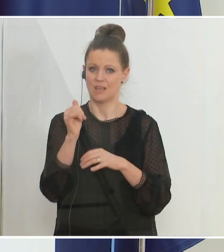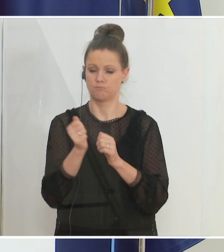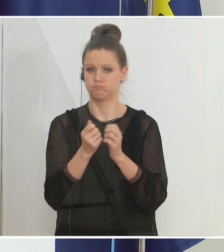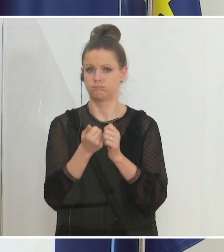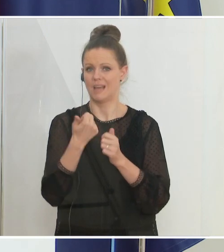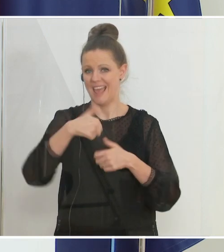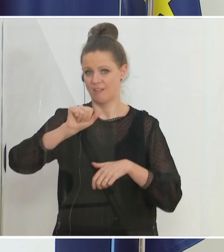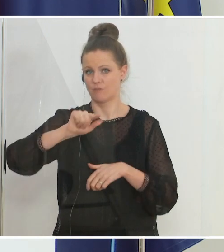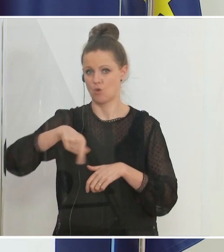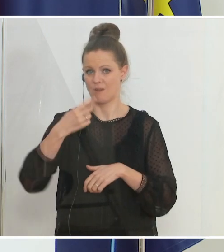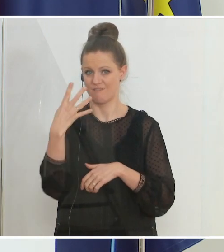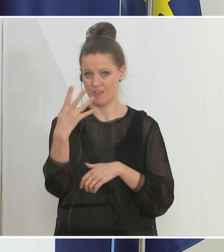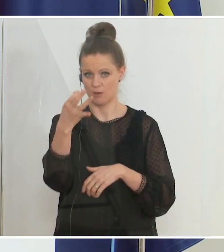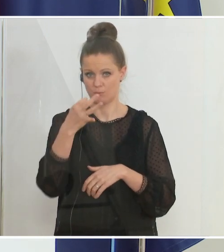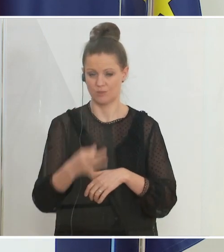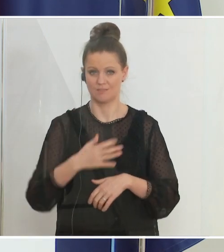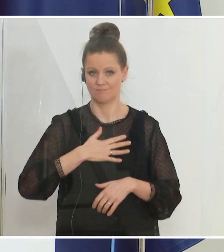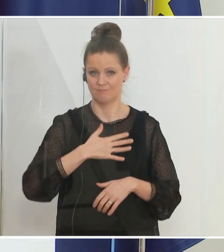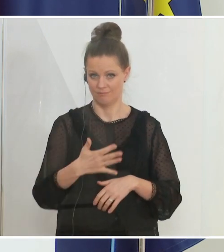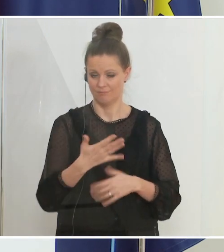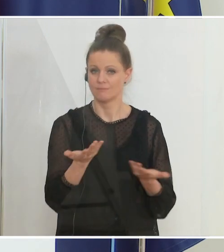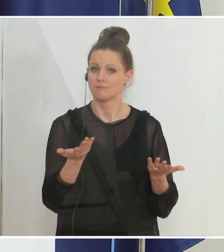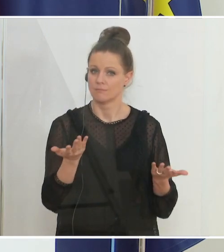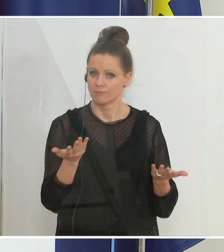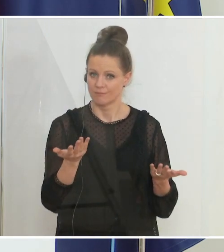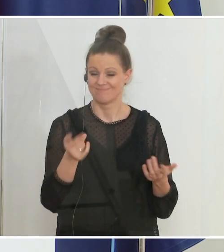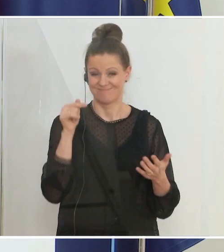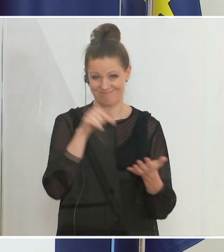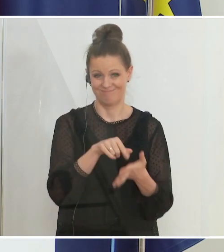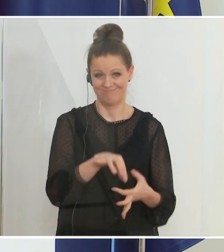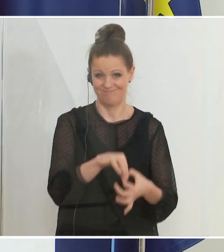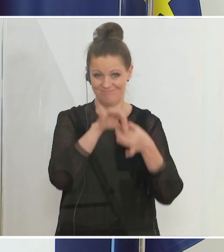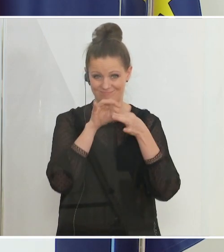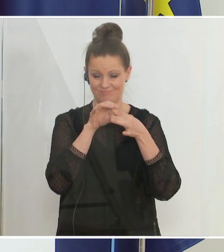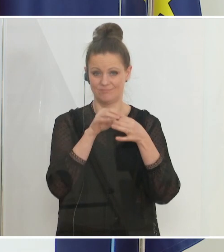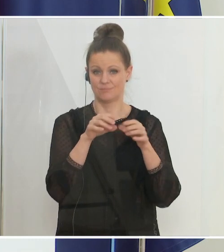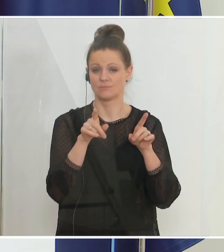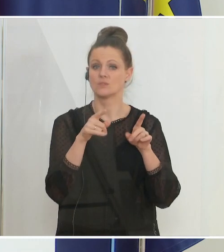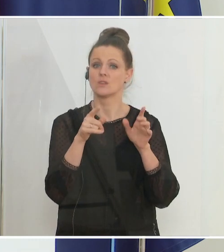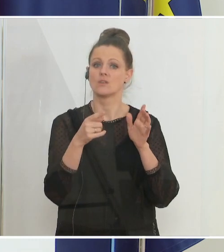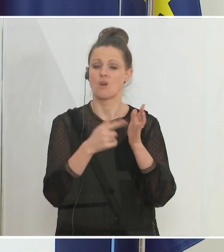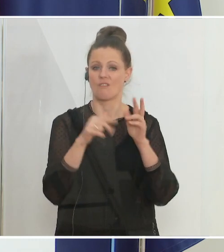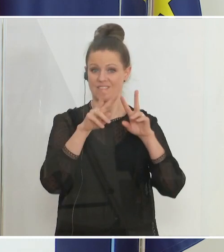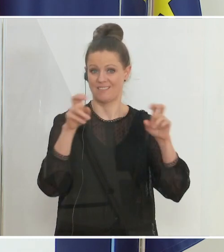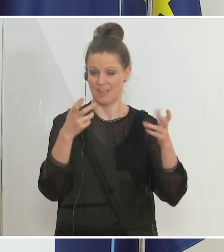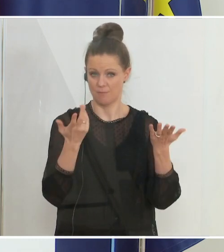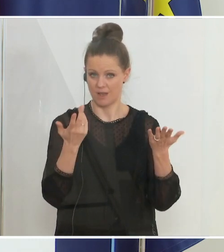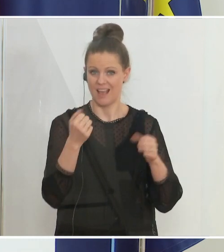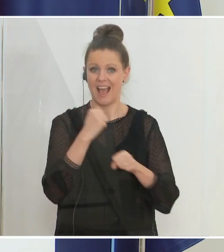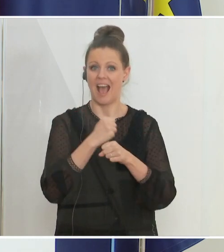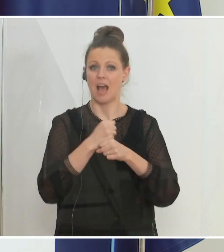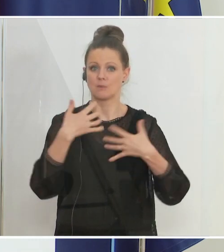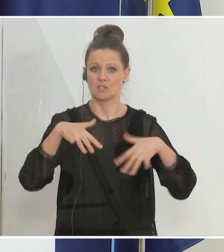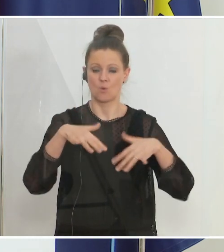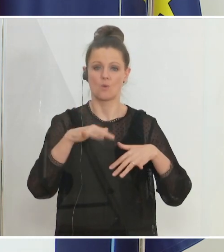bei 11,4%. Allerdings, und das ist der Punkt, der auch immer wieder angesprochen wird, ist die Arbeitslosigkeit